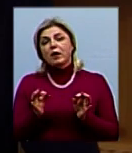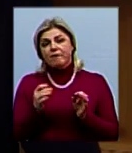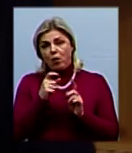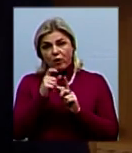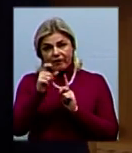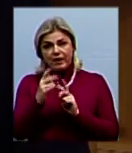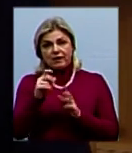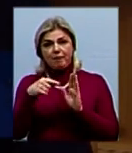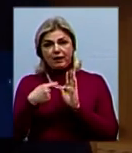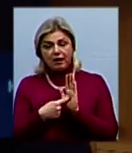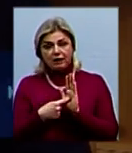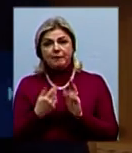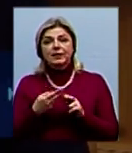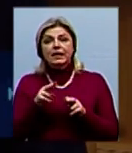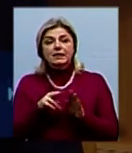проєкт дає мені